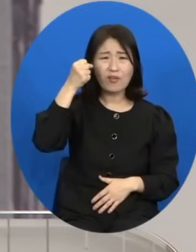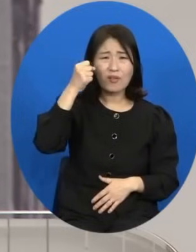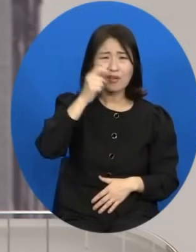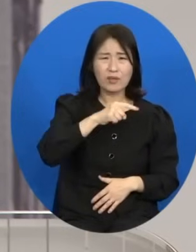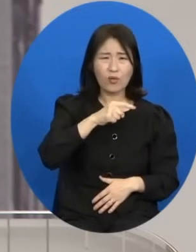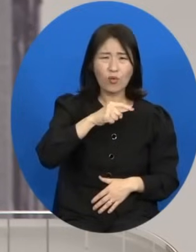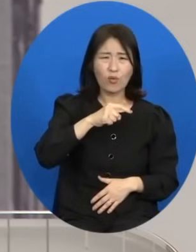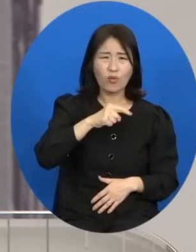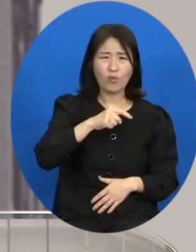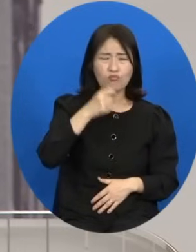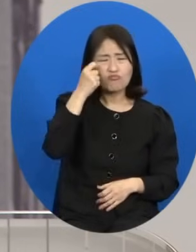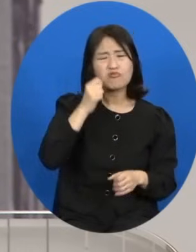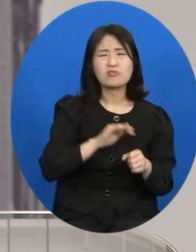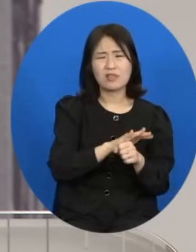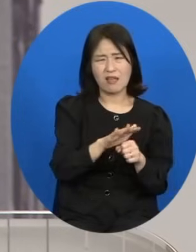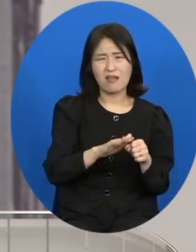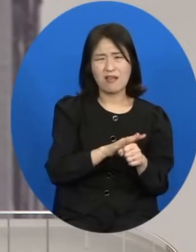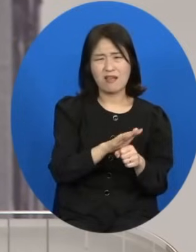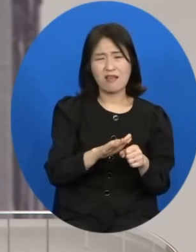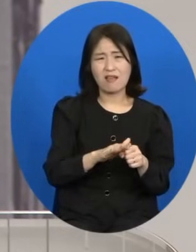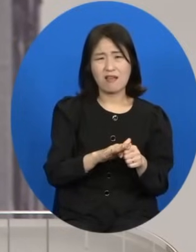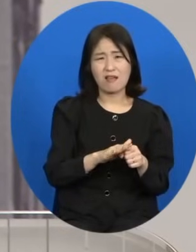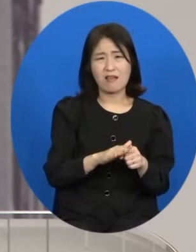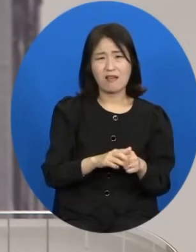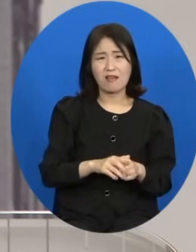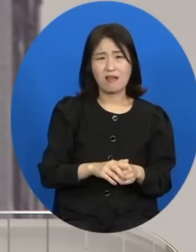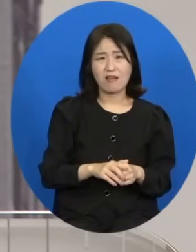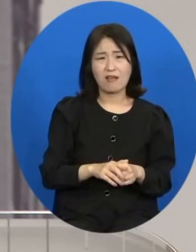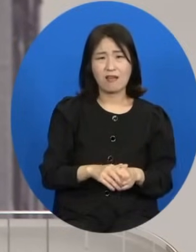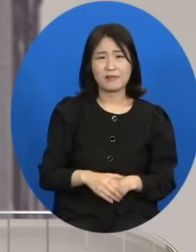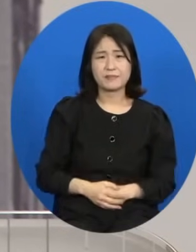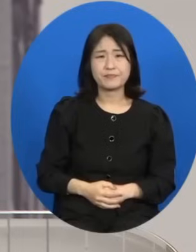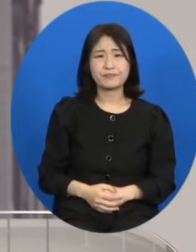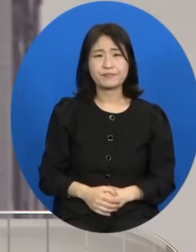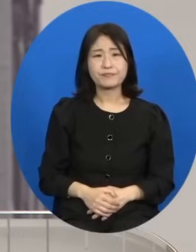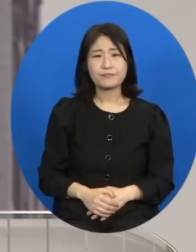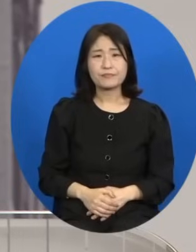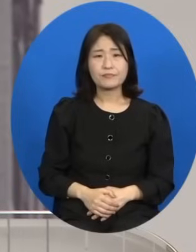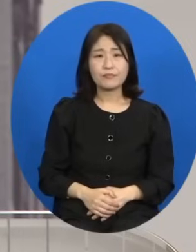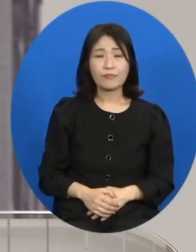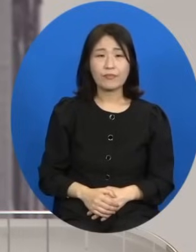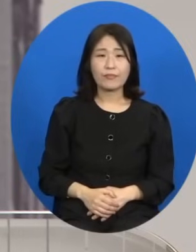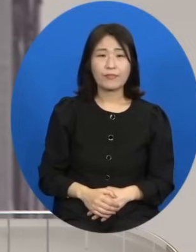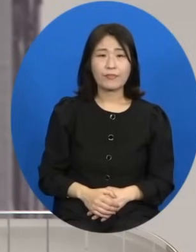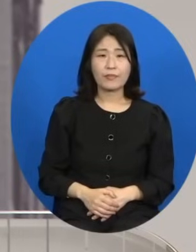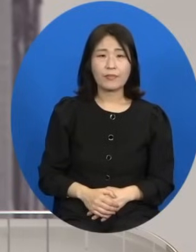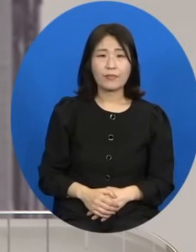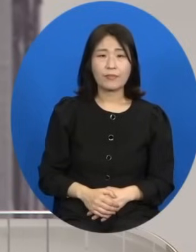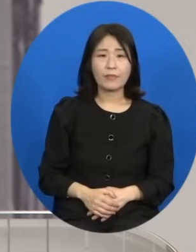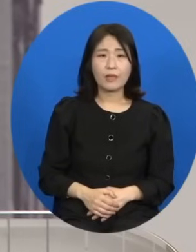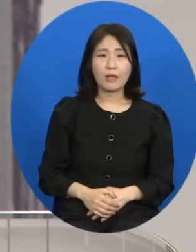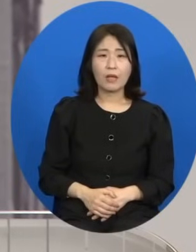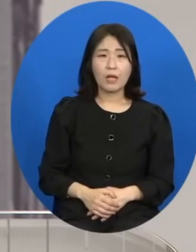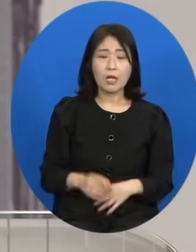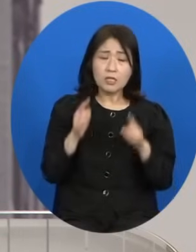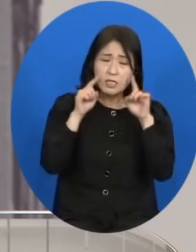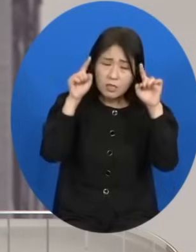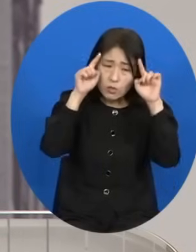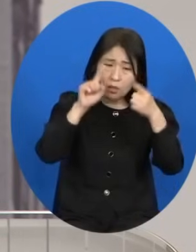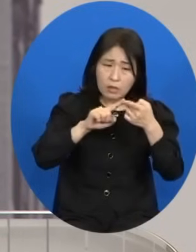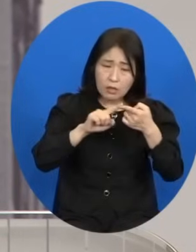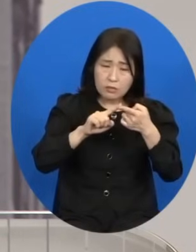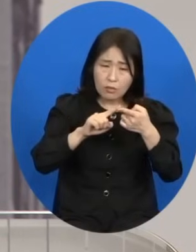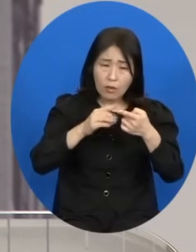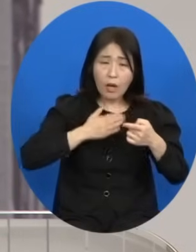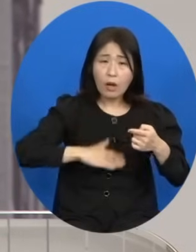그럼 죽어 보면 알죠 그럼 죽겠습니까 확률 50% 있든지 없든지 그 50%